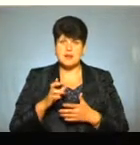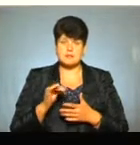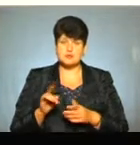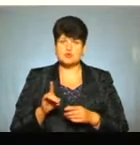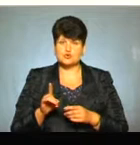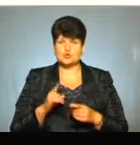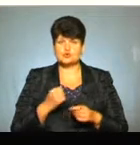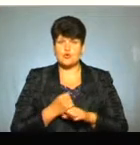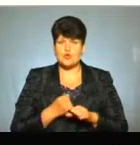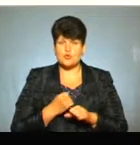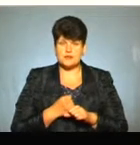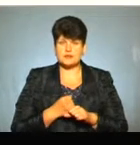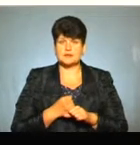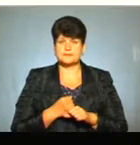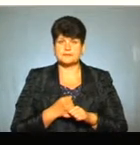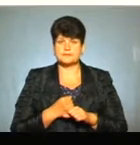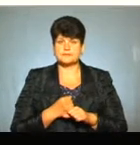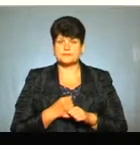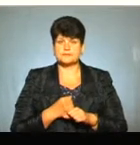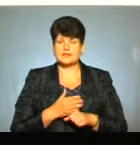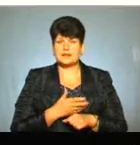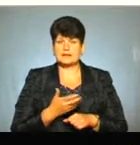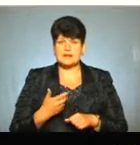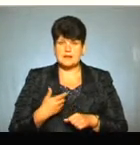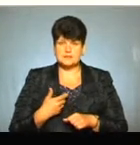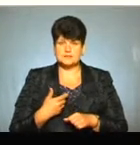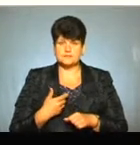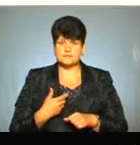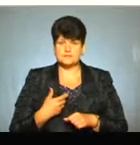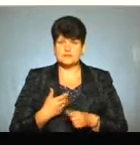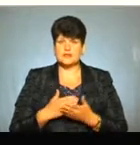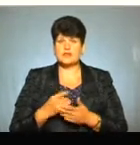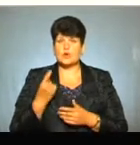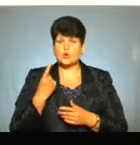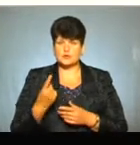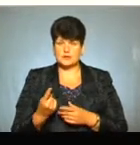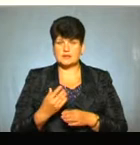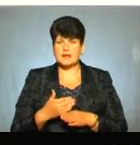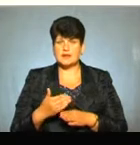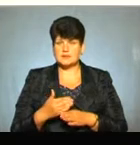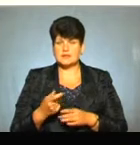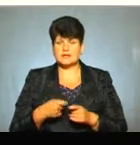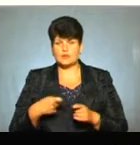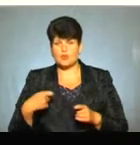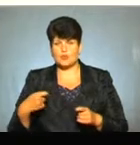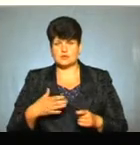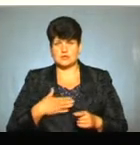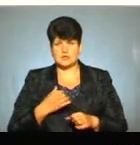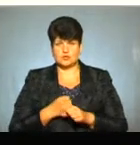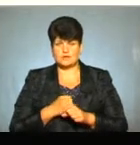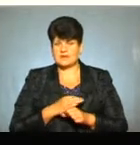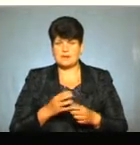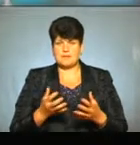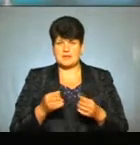би щось робити вже впровадженні його, нас є один елемент, який тормозить усю нашу роботу